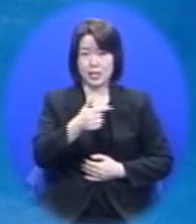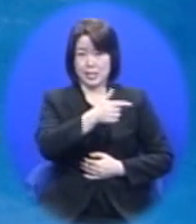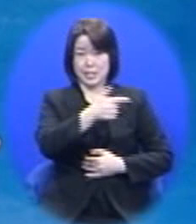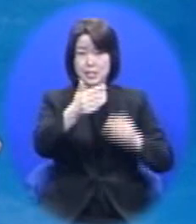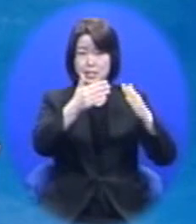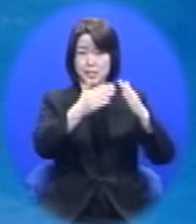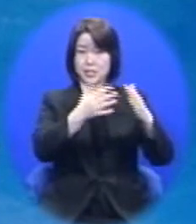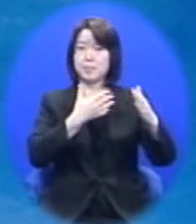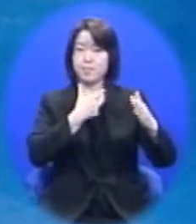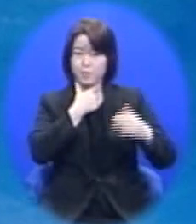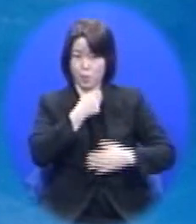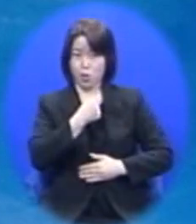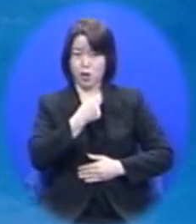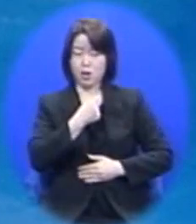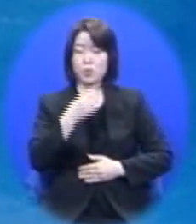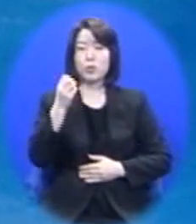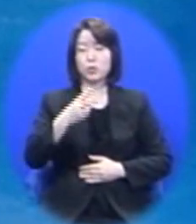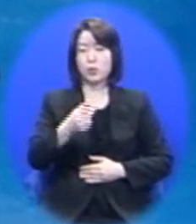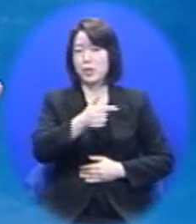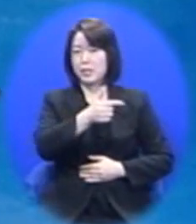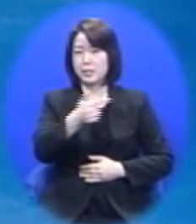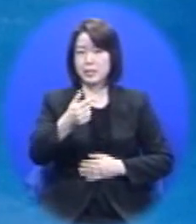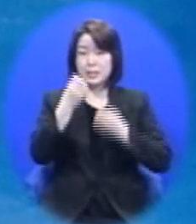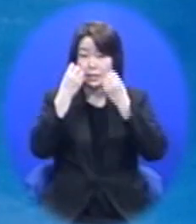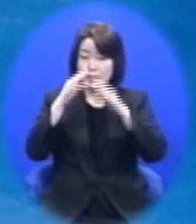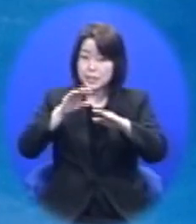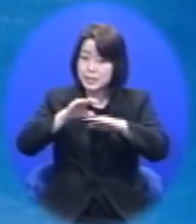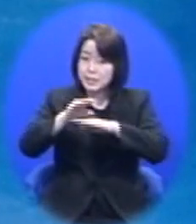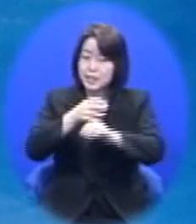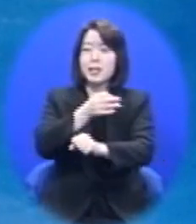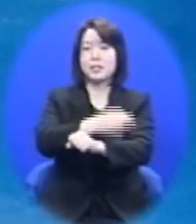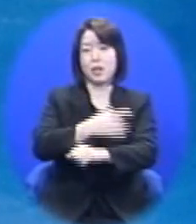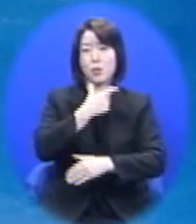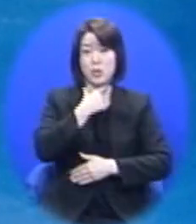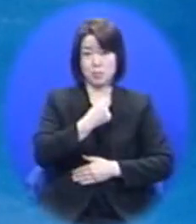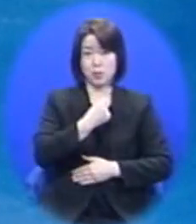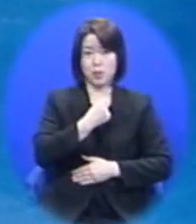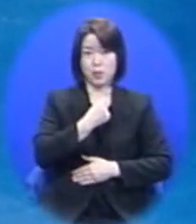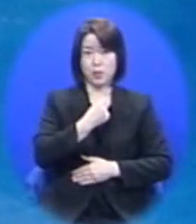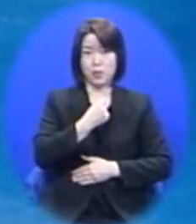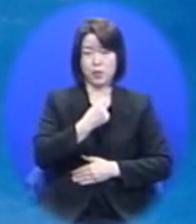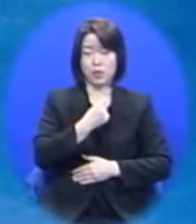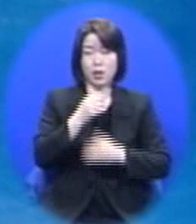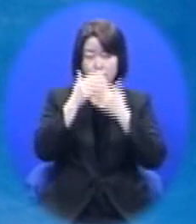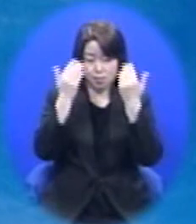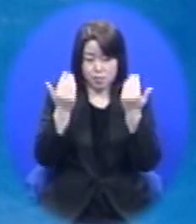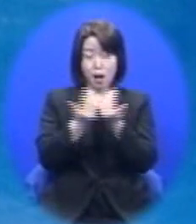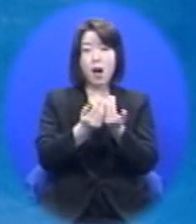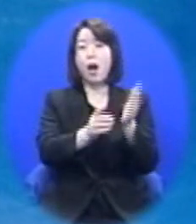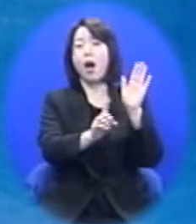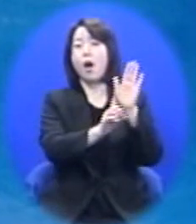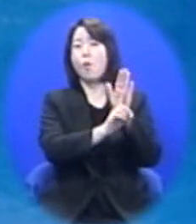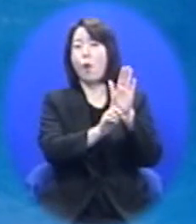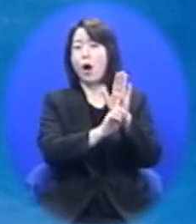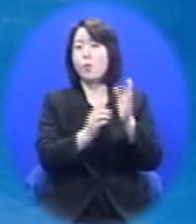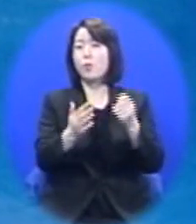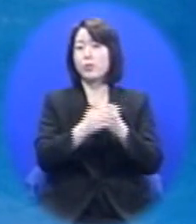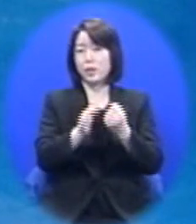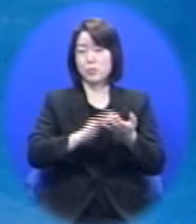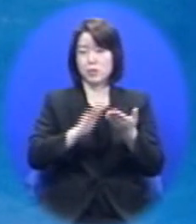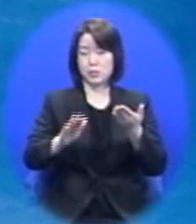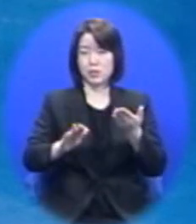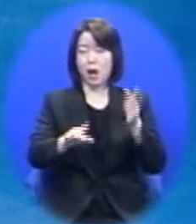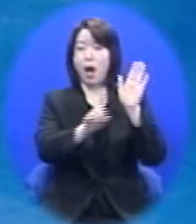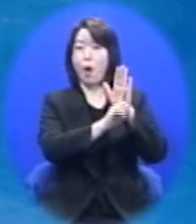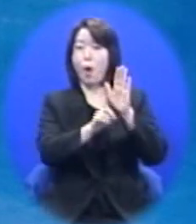갖고 싶어하고, 그리고 큰 차를 사고 싶어합니다. 다 광고 때문이에요. 광고에서